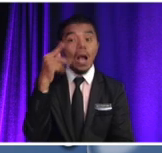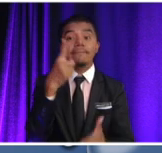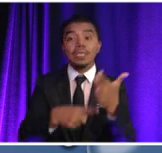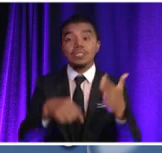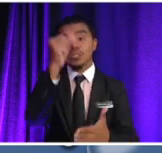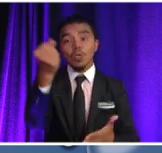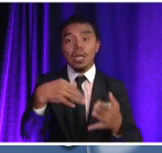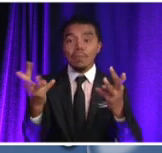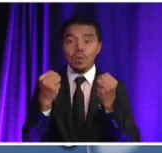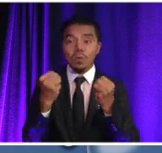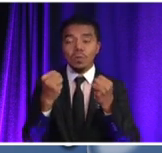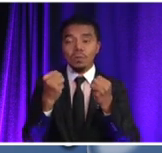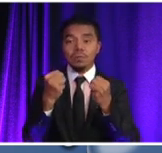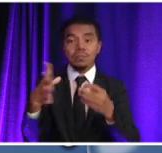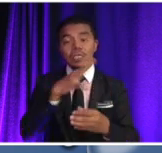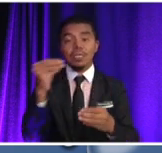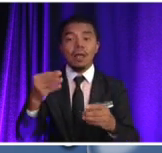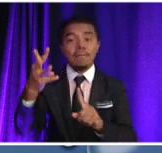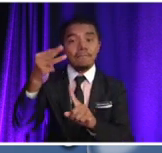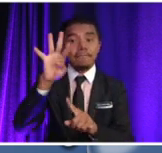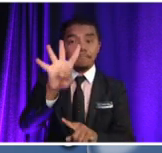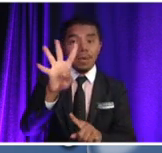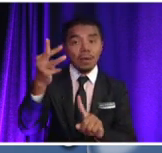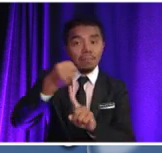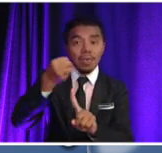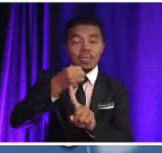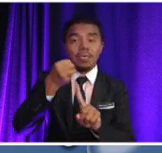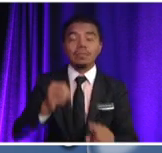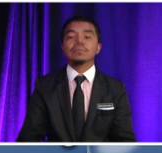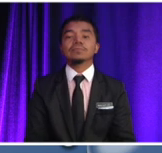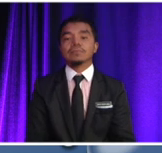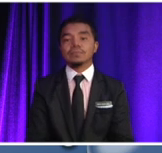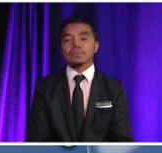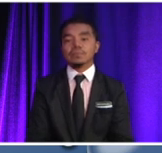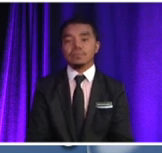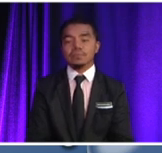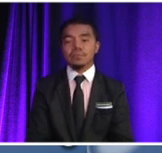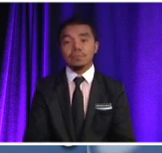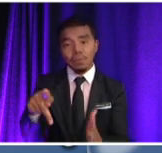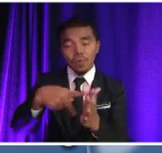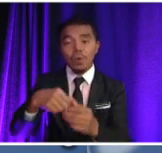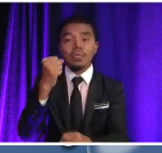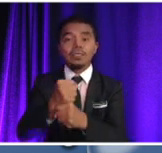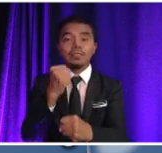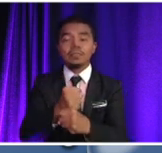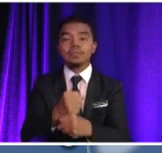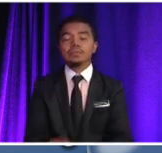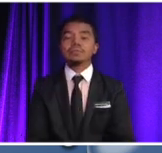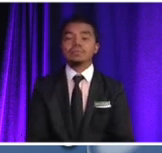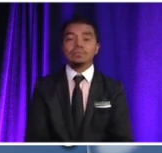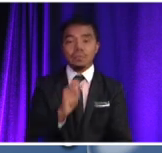perlu bagi 4 mewujudkan peluang pekerjaan meningkatkan pendapatan negara